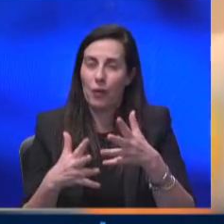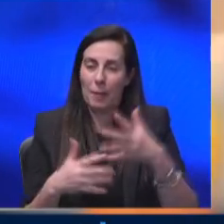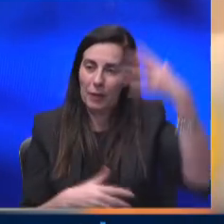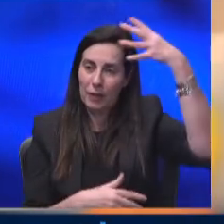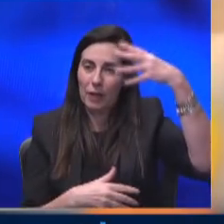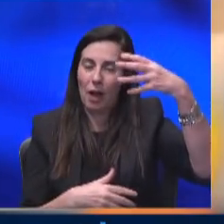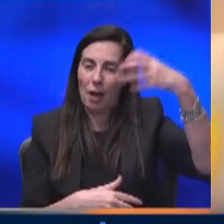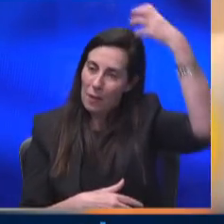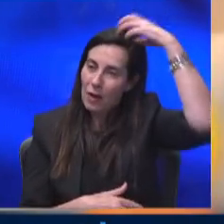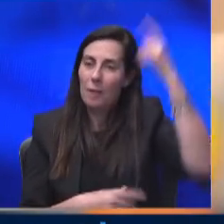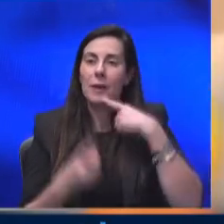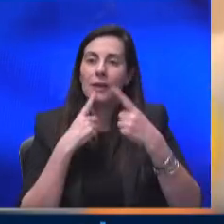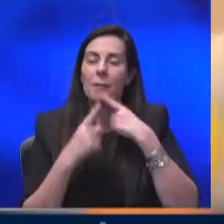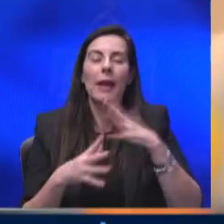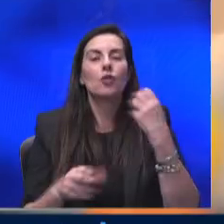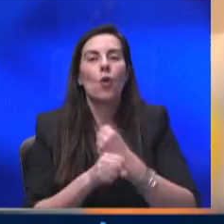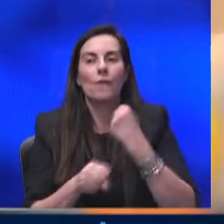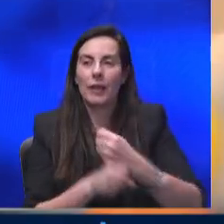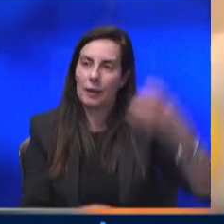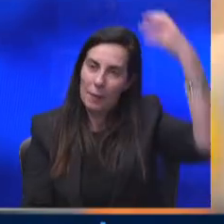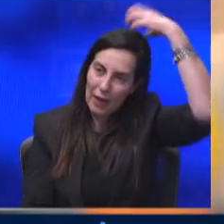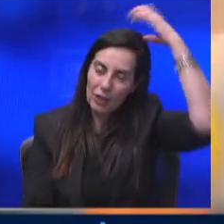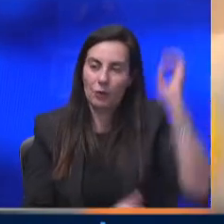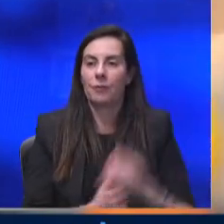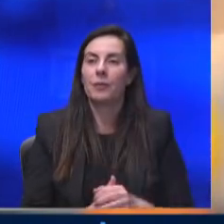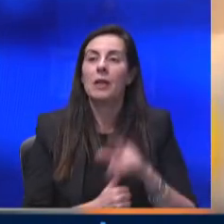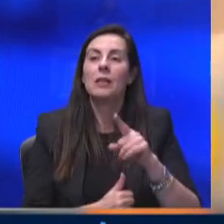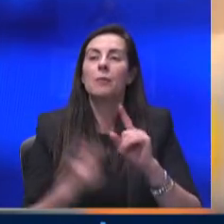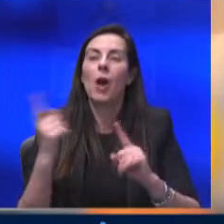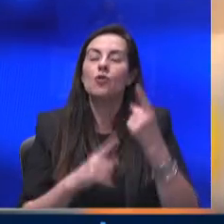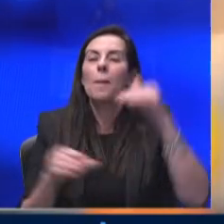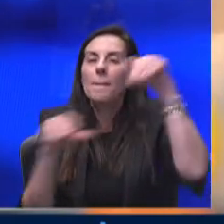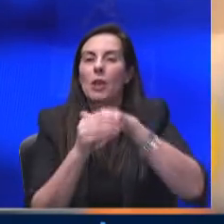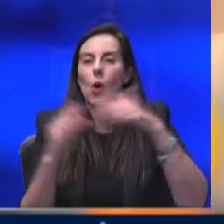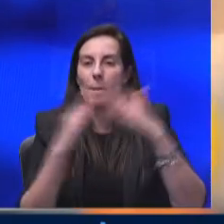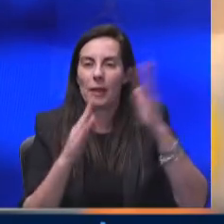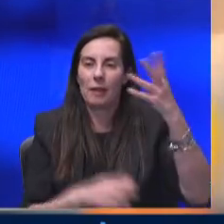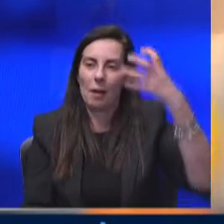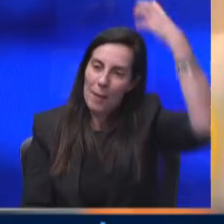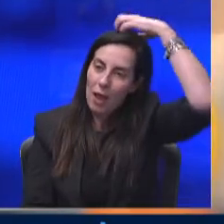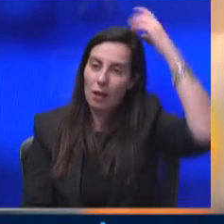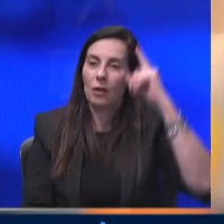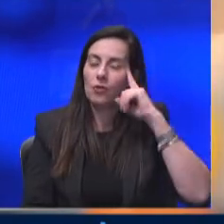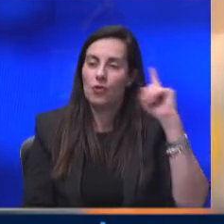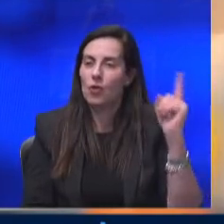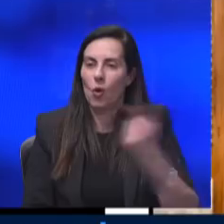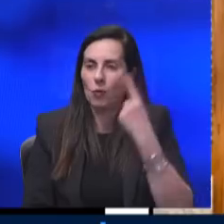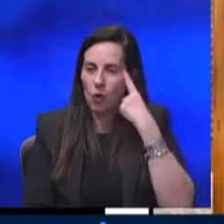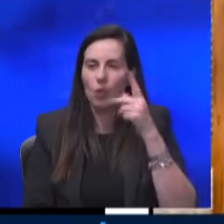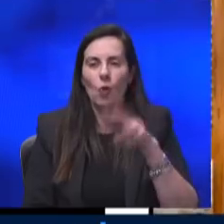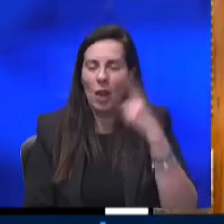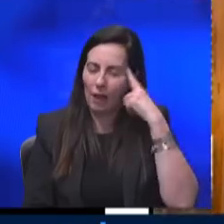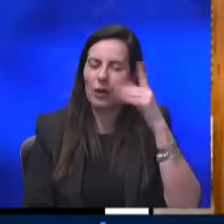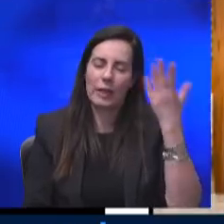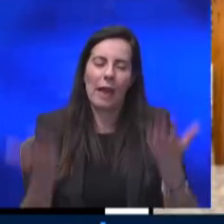the machine of the monarchy. That's what goes on behind the scenes, and I think any royal family member is able to distinguish the two.